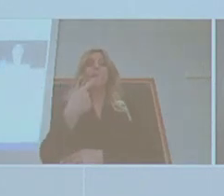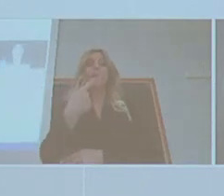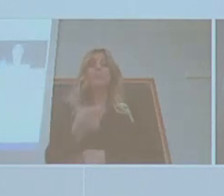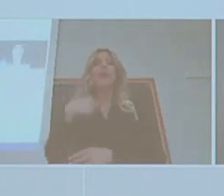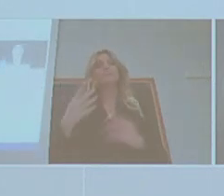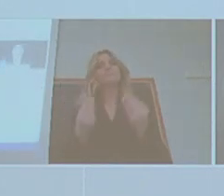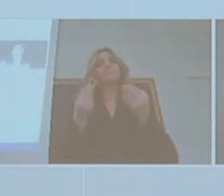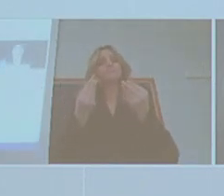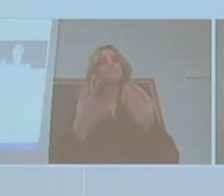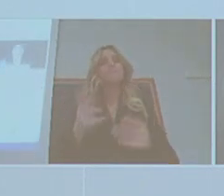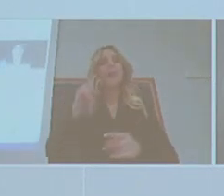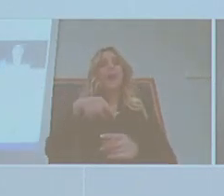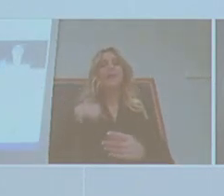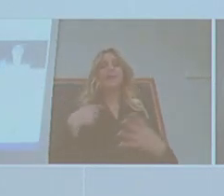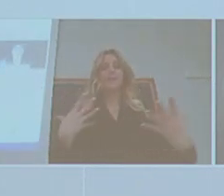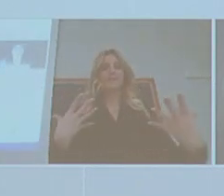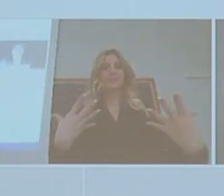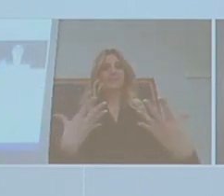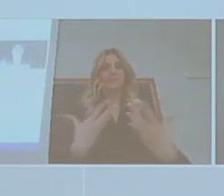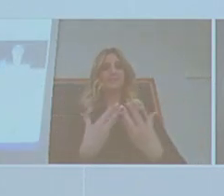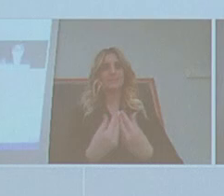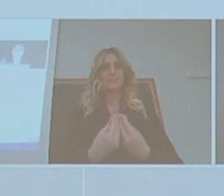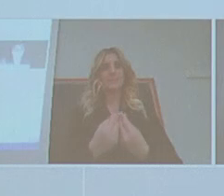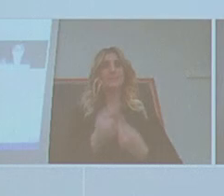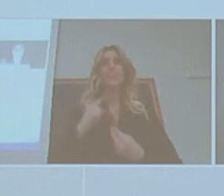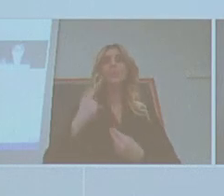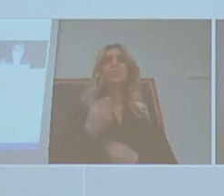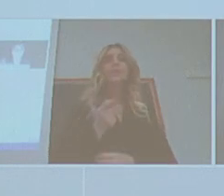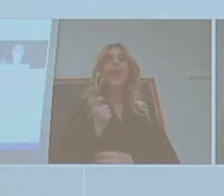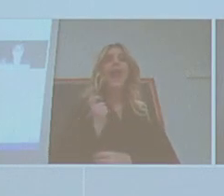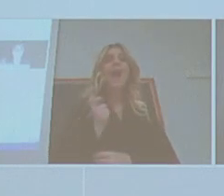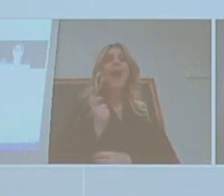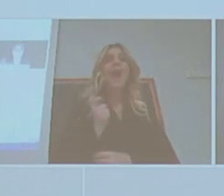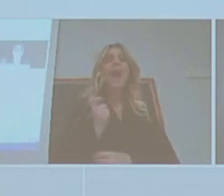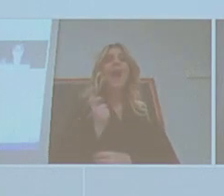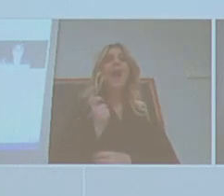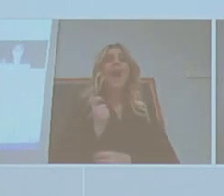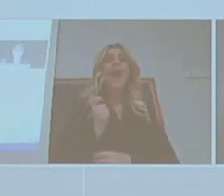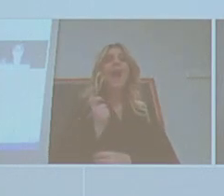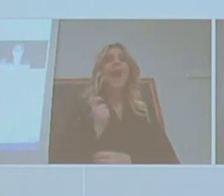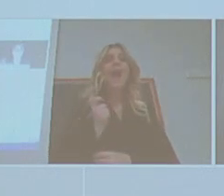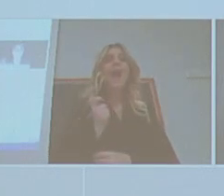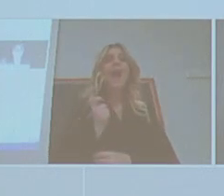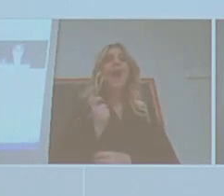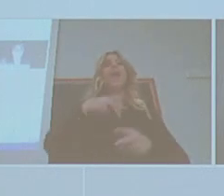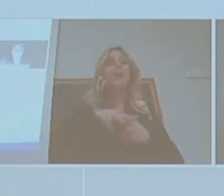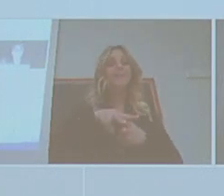in partnership con tutte le agenzie datoriali, Confartigianato,